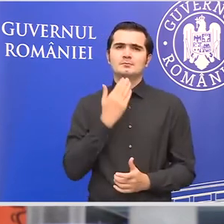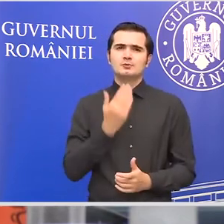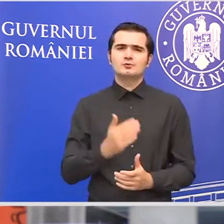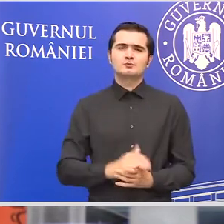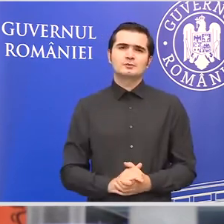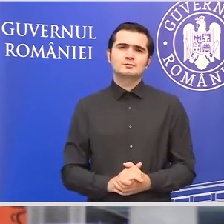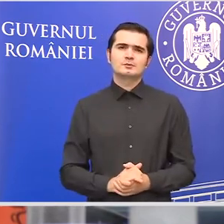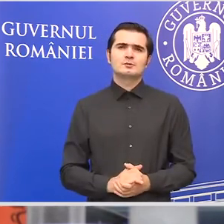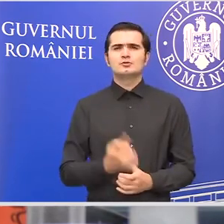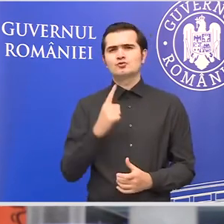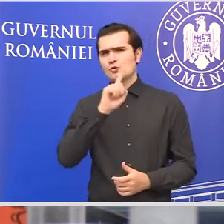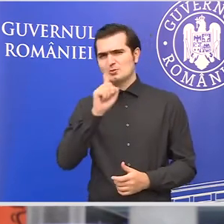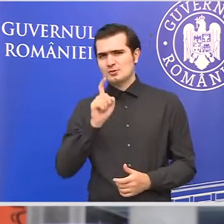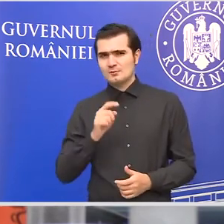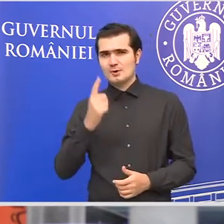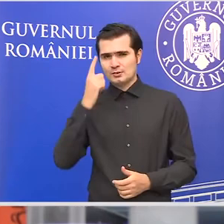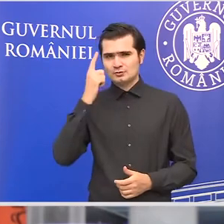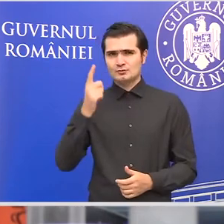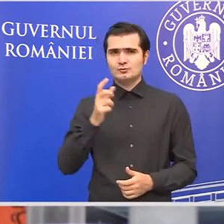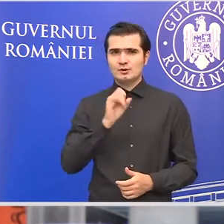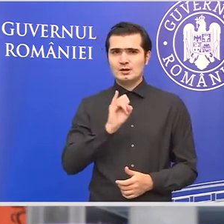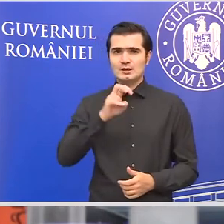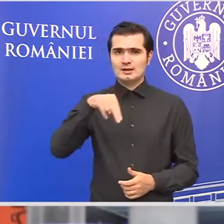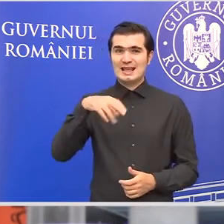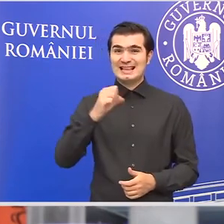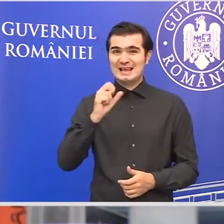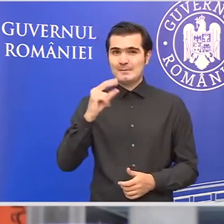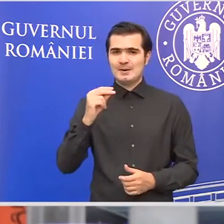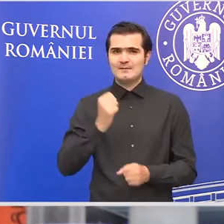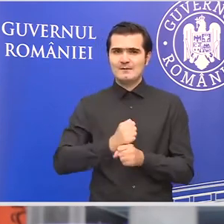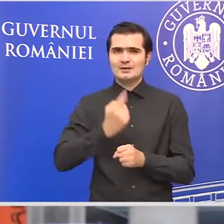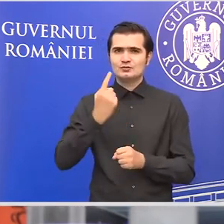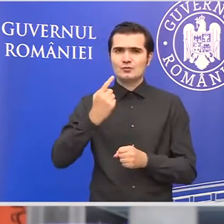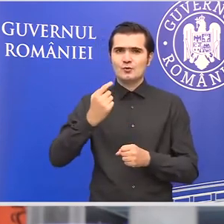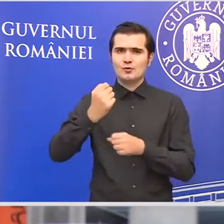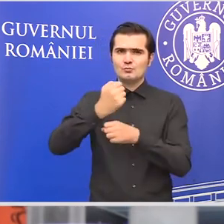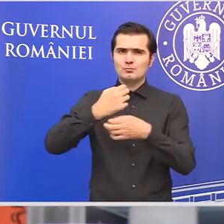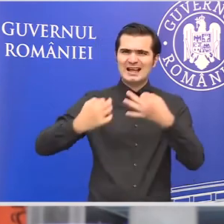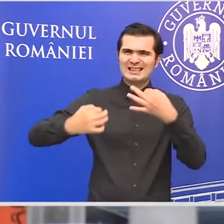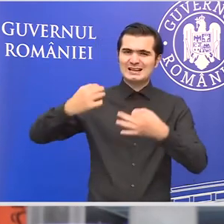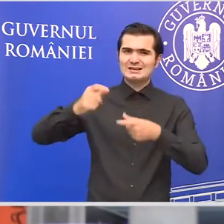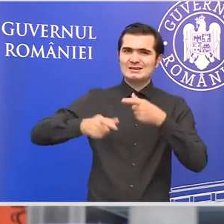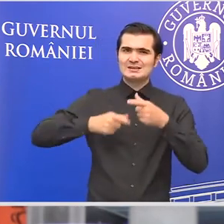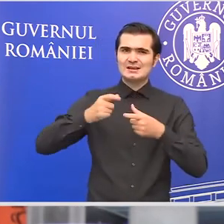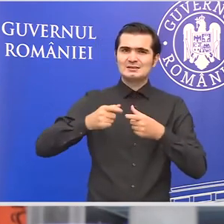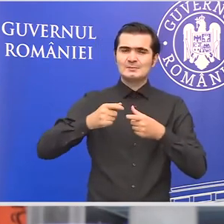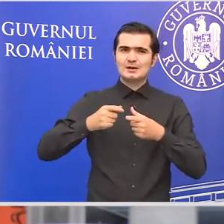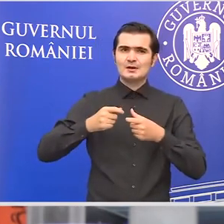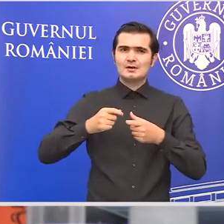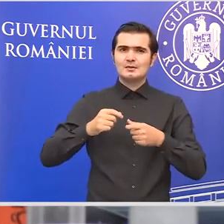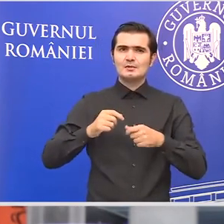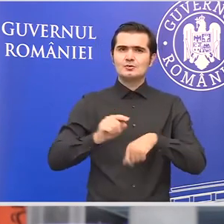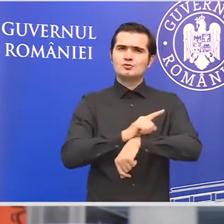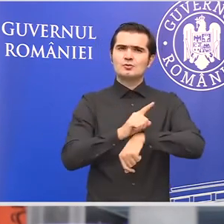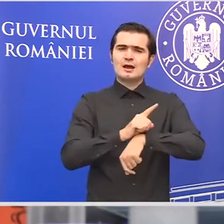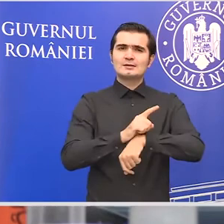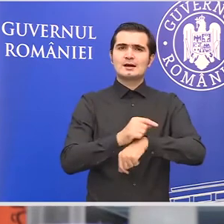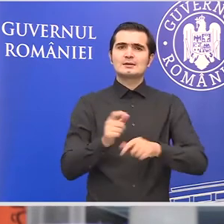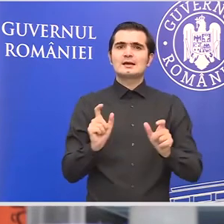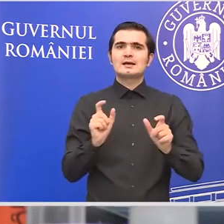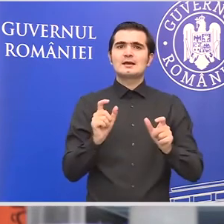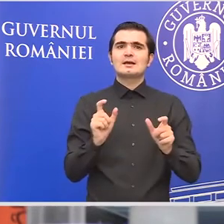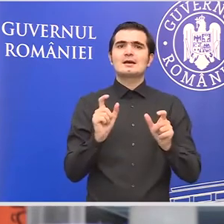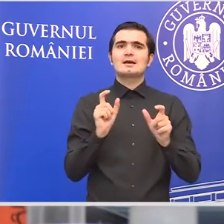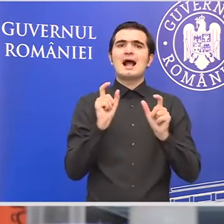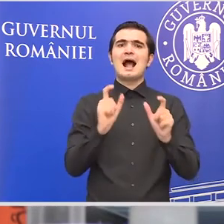Mulțumesc, și mai am o întrebare. Știu că INSP face un studiu despre durata anticorpilor după vaccinare în rândul cadrelor medicale. Puteți să ne dați